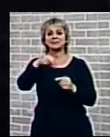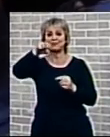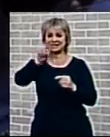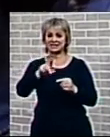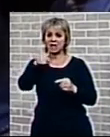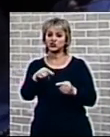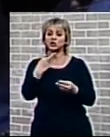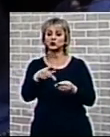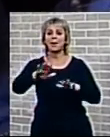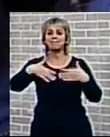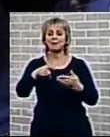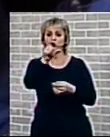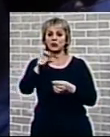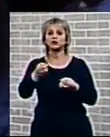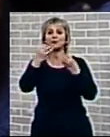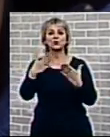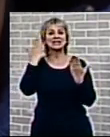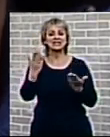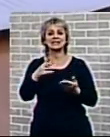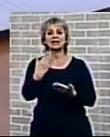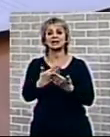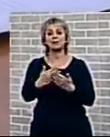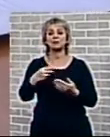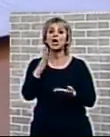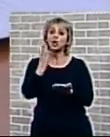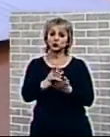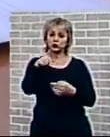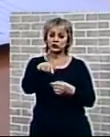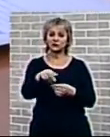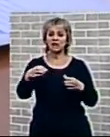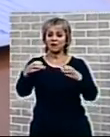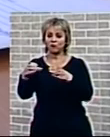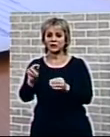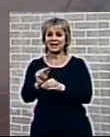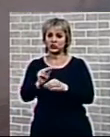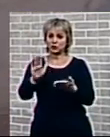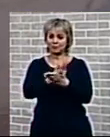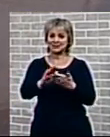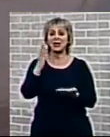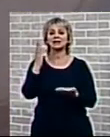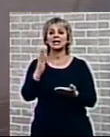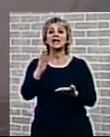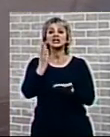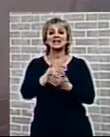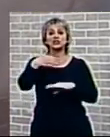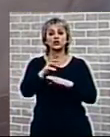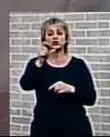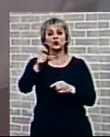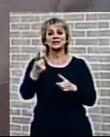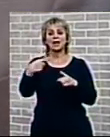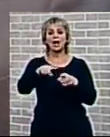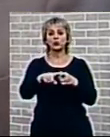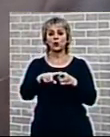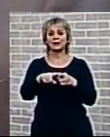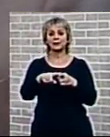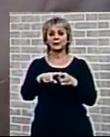специалистам. Судя по обращениям, люди просто не знают, например, о существующих квотах на лечение. Есть часть людей, которая